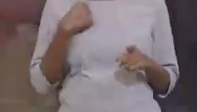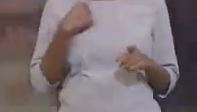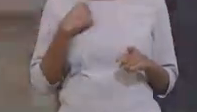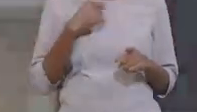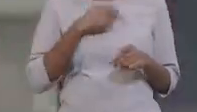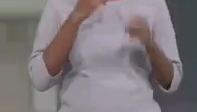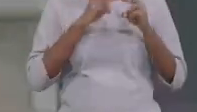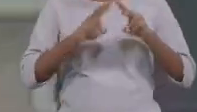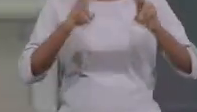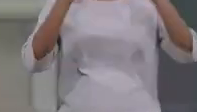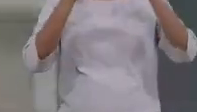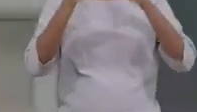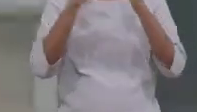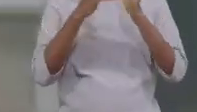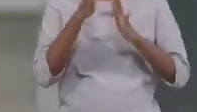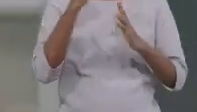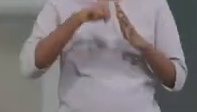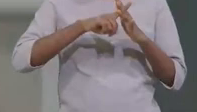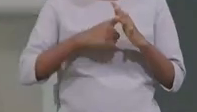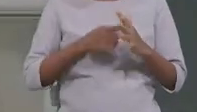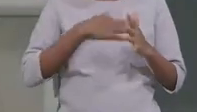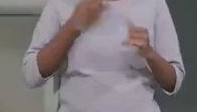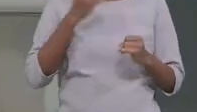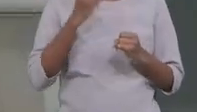Comme nous avons les reçus Jésus,